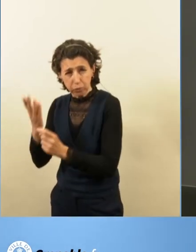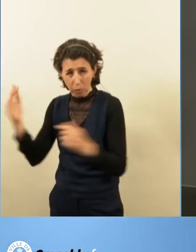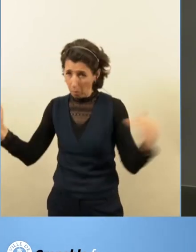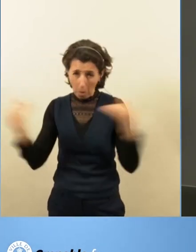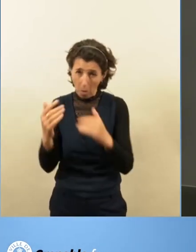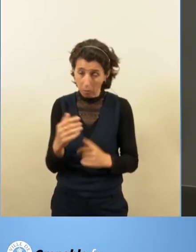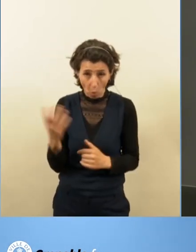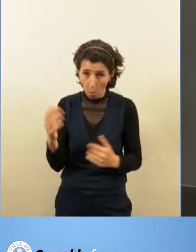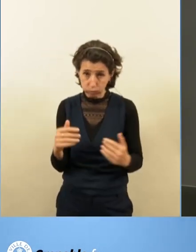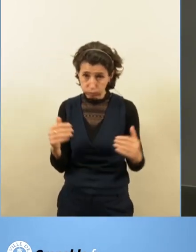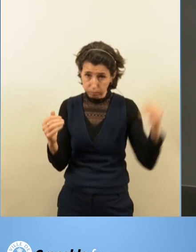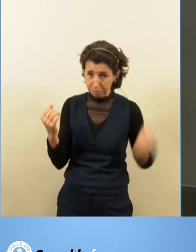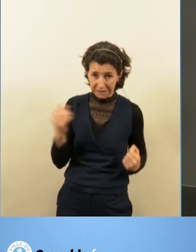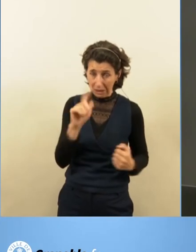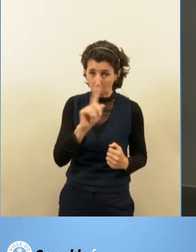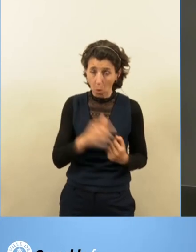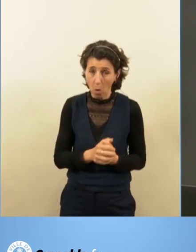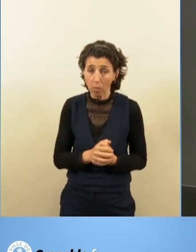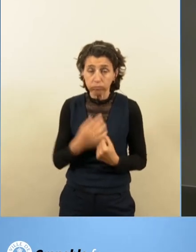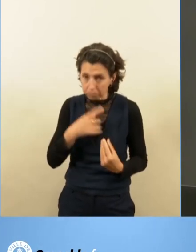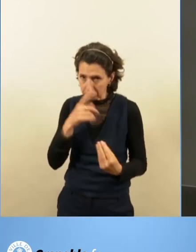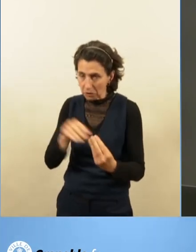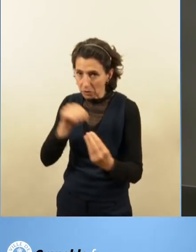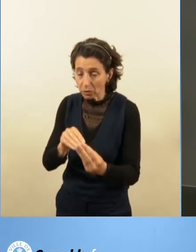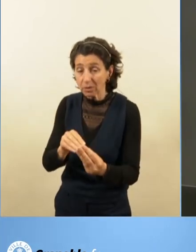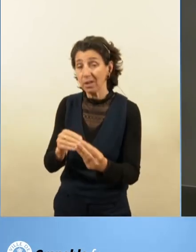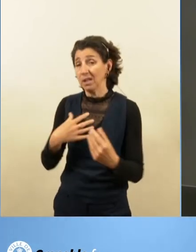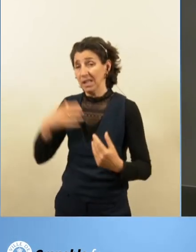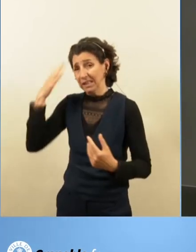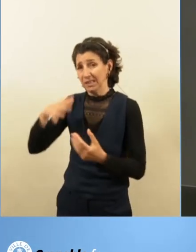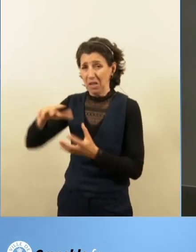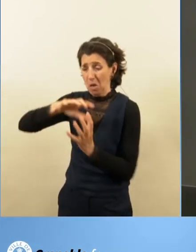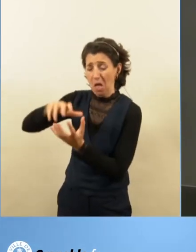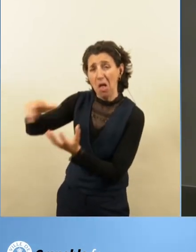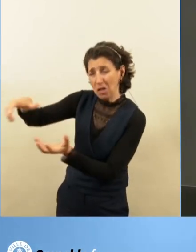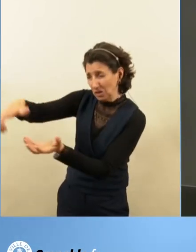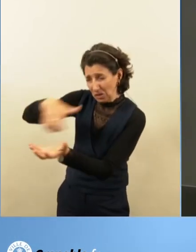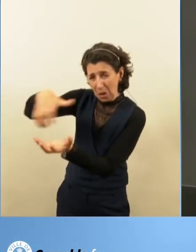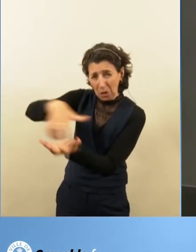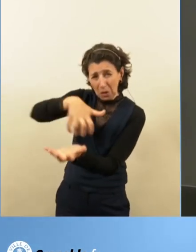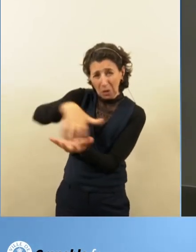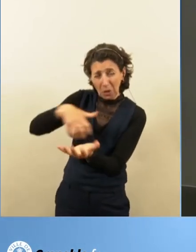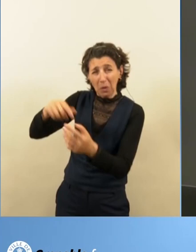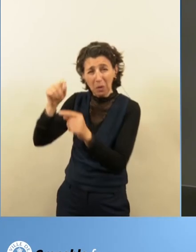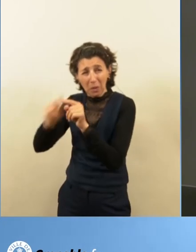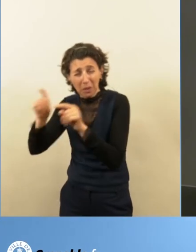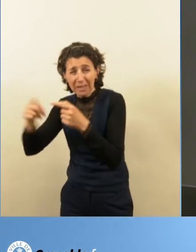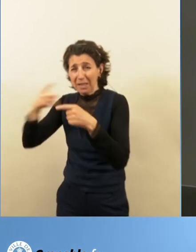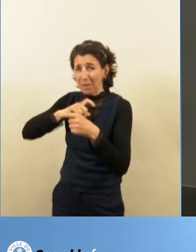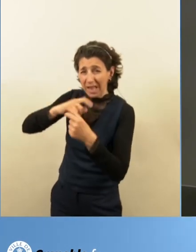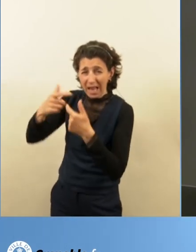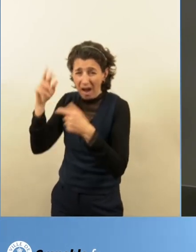d'en douter quand on connaît les ravages provoqués par l'extraction de métaux rares nécessaires au nouveau véhicule censé être moins polluant